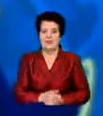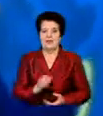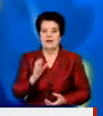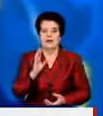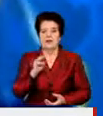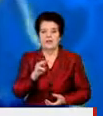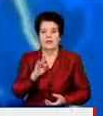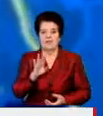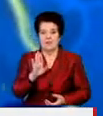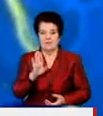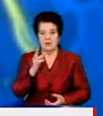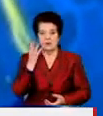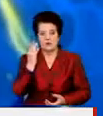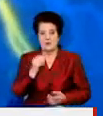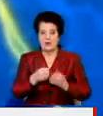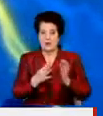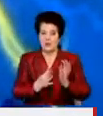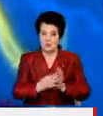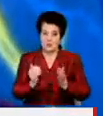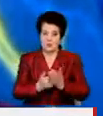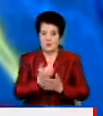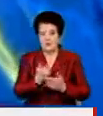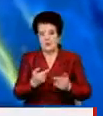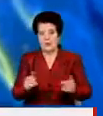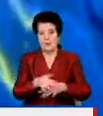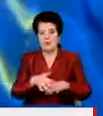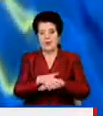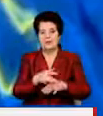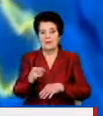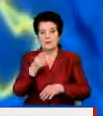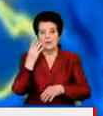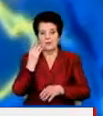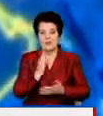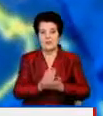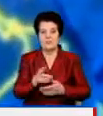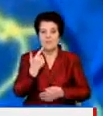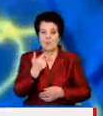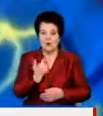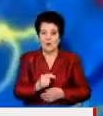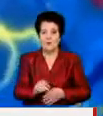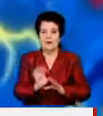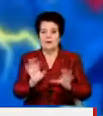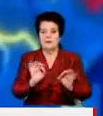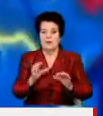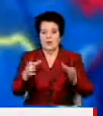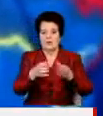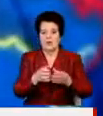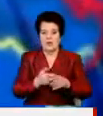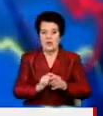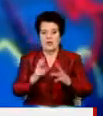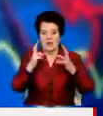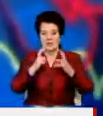TVR Moldova lansează astăzi de la ora 19 un nou produs pe piața media din Republica Moldova. Este vorba despre emisiunea Conexiuni, în care